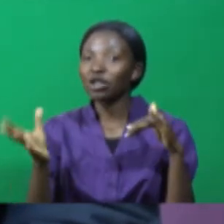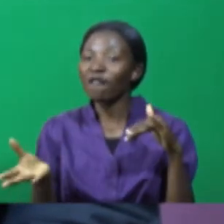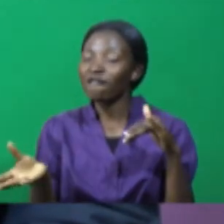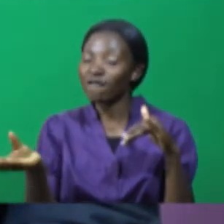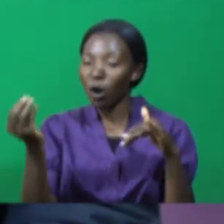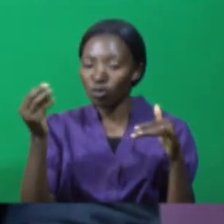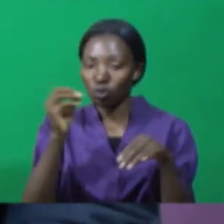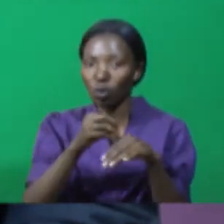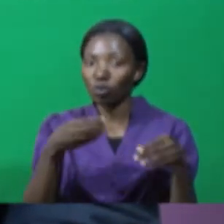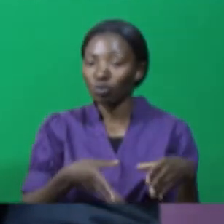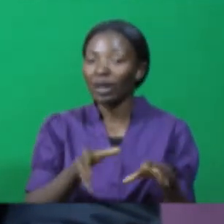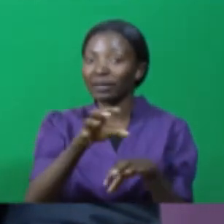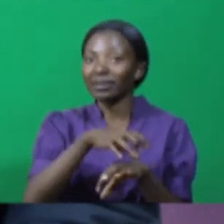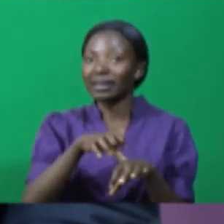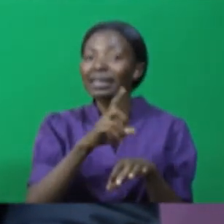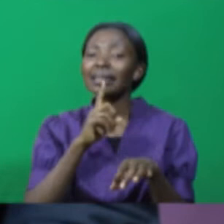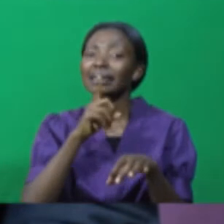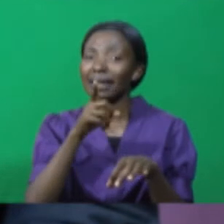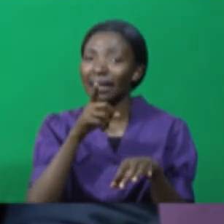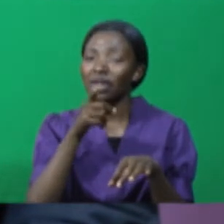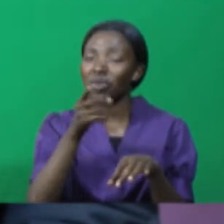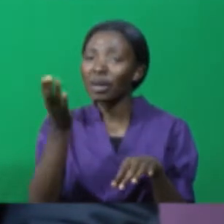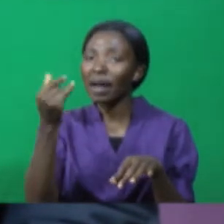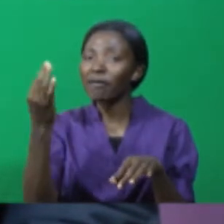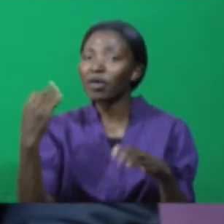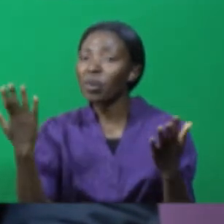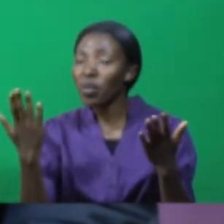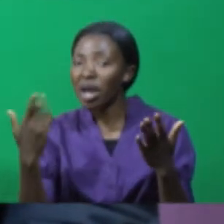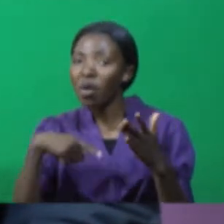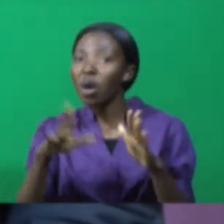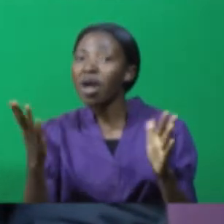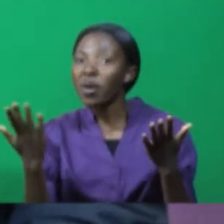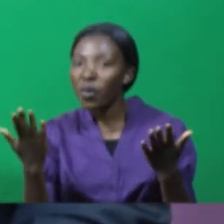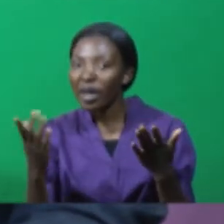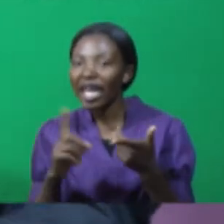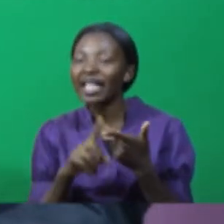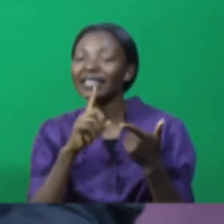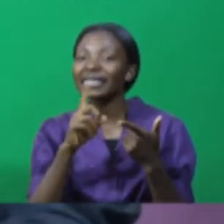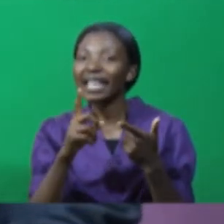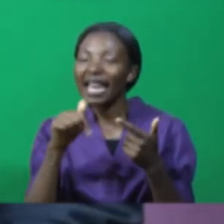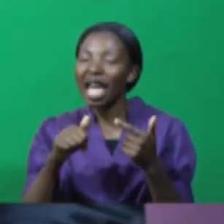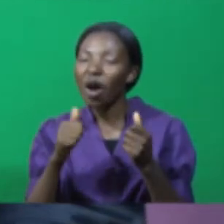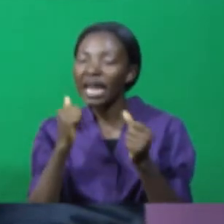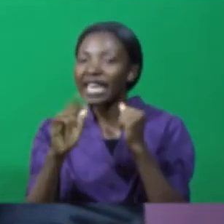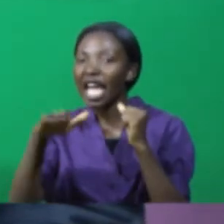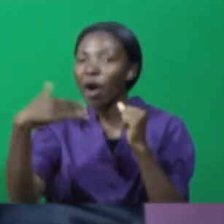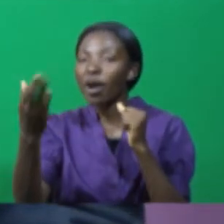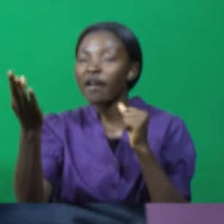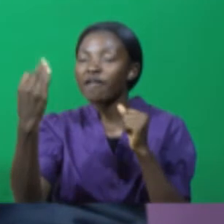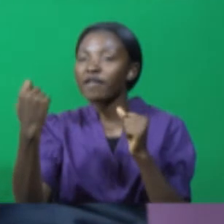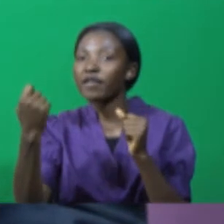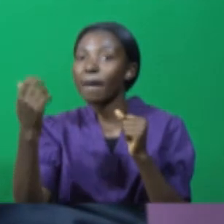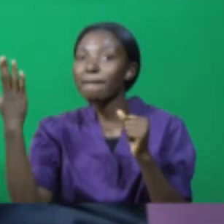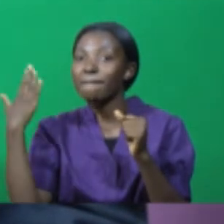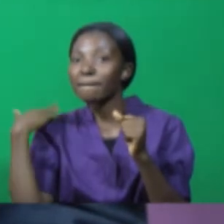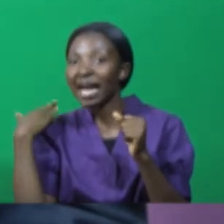Agari murandakadzi waSarai. Wabvepiko? Unoendepiko? Iye akati ndinotiza vatenzi vangu Sarai.